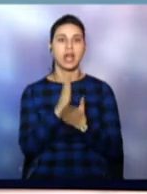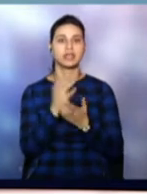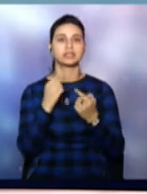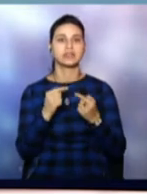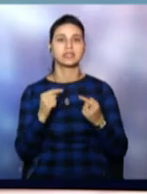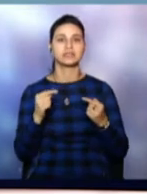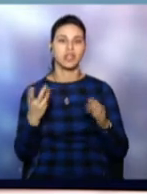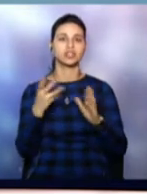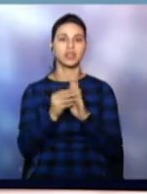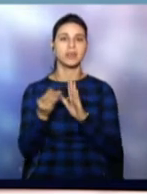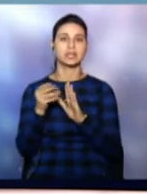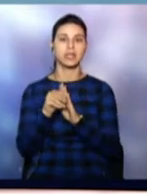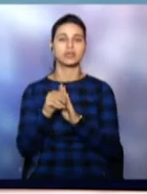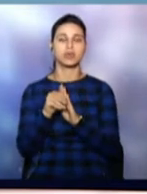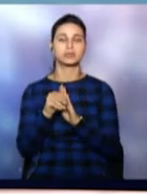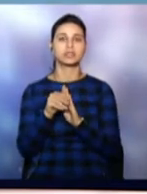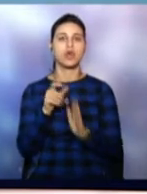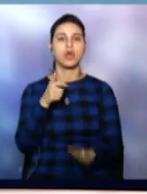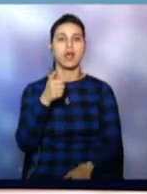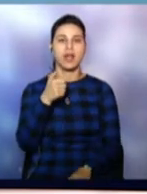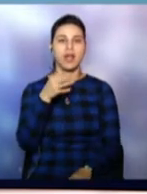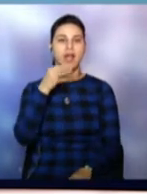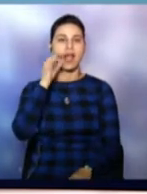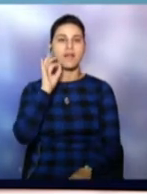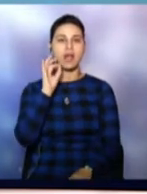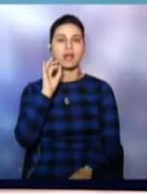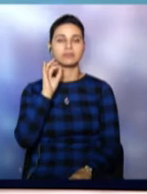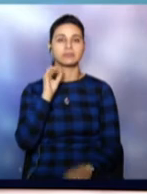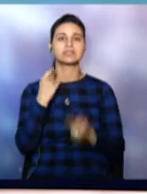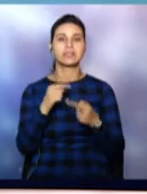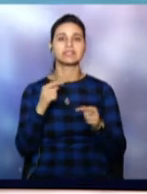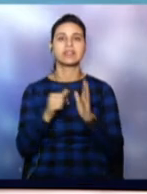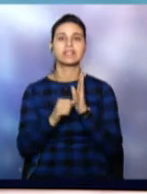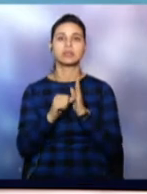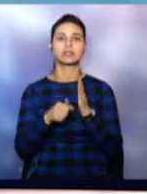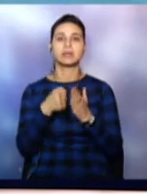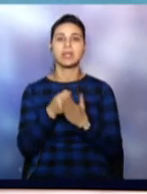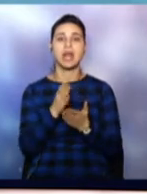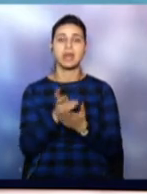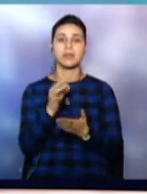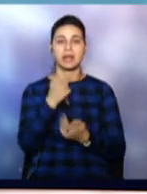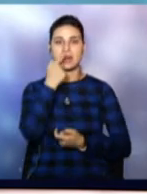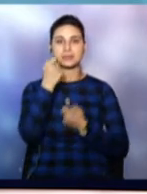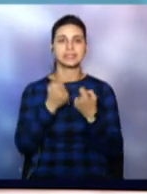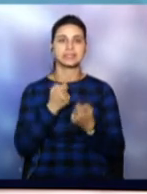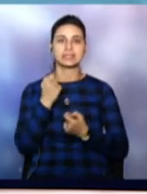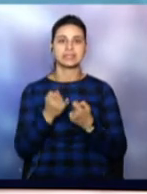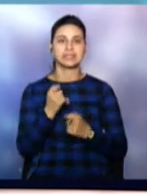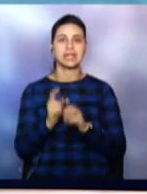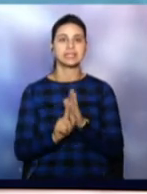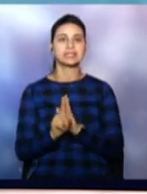იმ შემადგენლობით კოფეინი, სადღაც 60-მდე სხვადასხვა მცენარეა, თუმცა ძირითადი